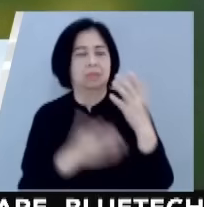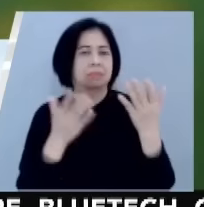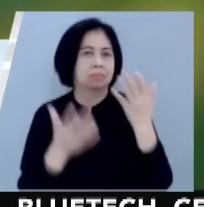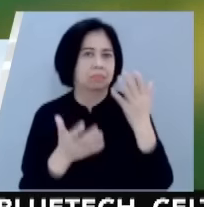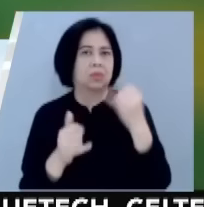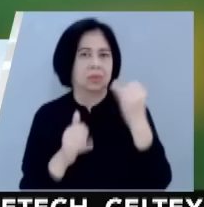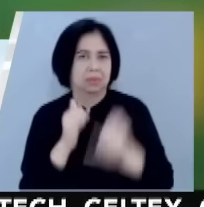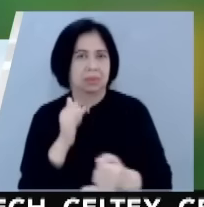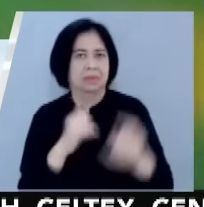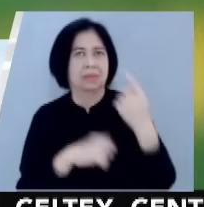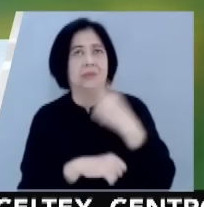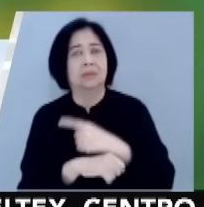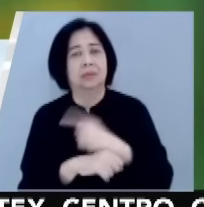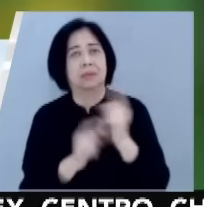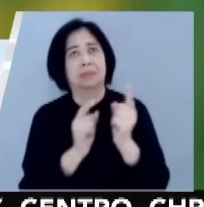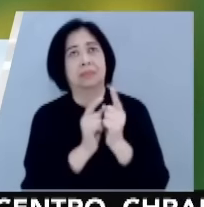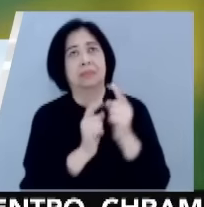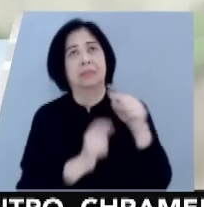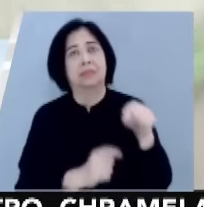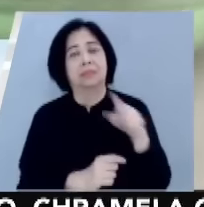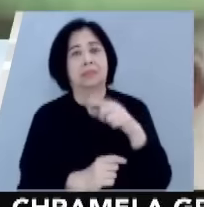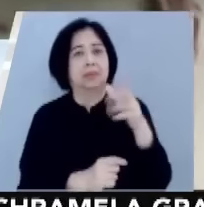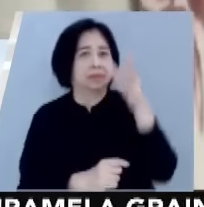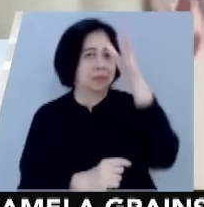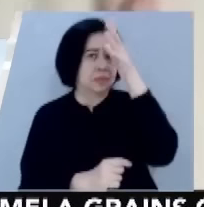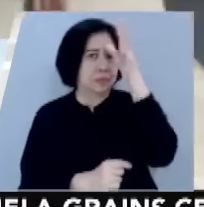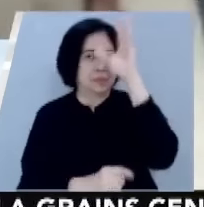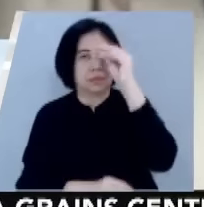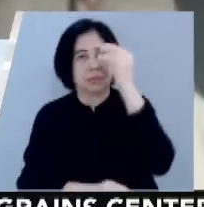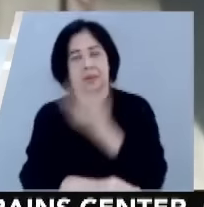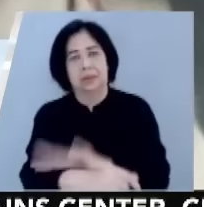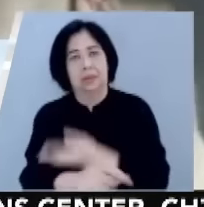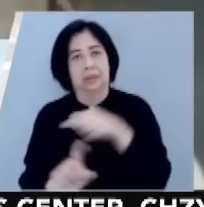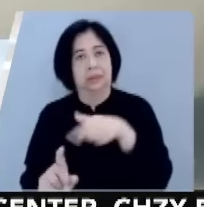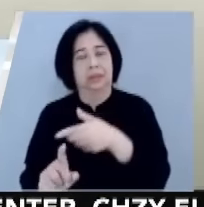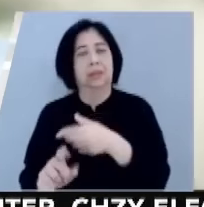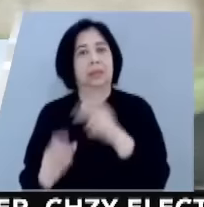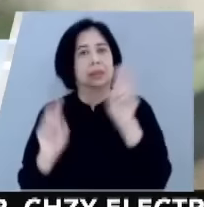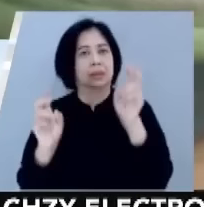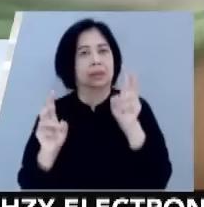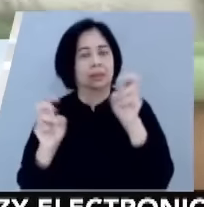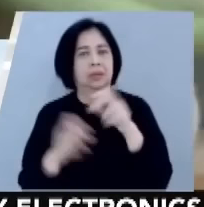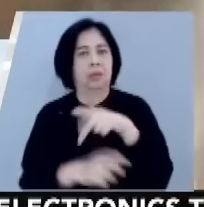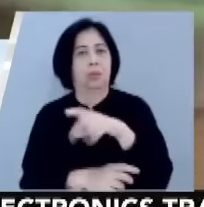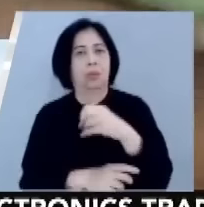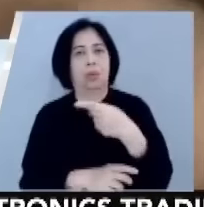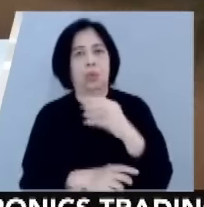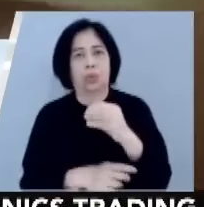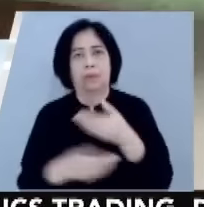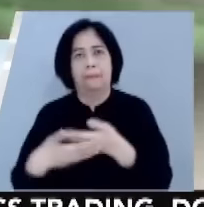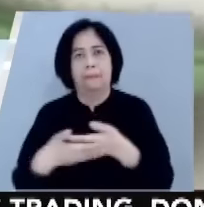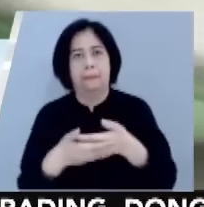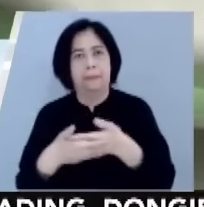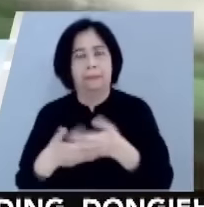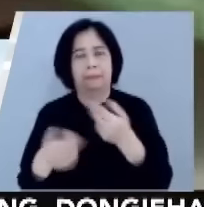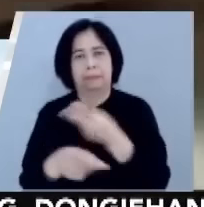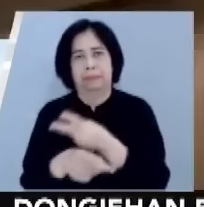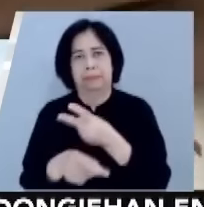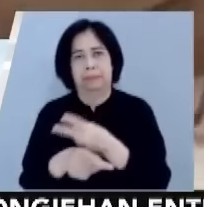ang huling pagkikita ng mag-ama. Ang bata, isa sa tinaguriang Pogo babies na inaalagaan ng